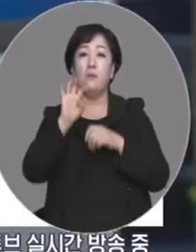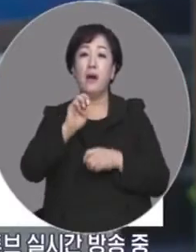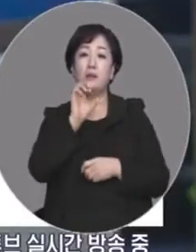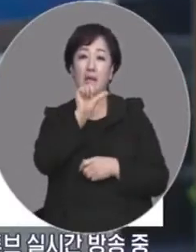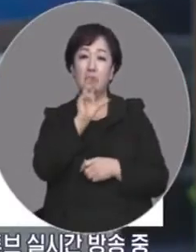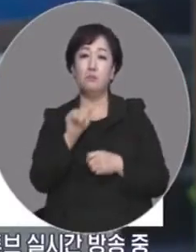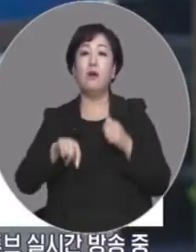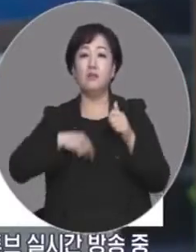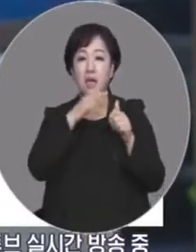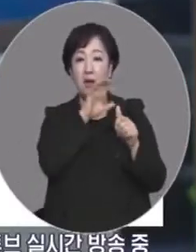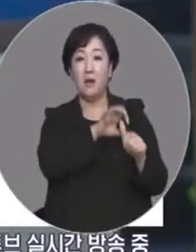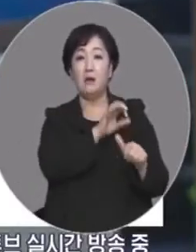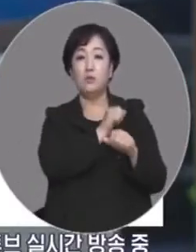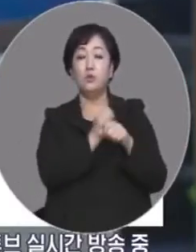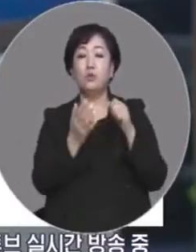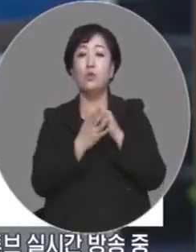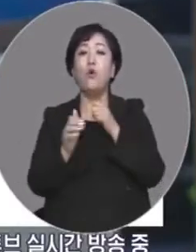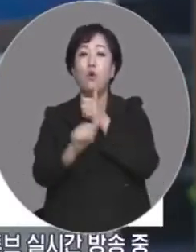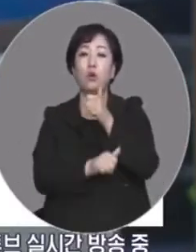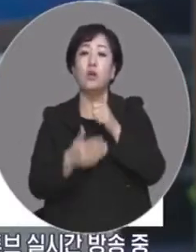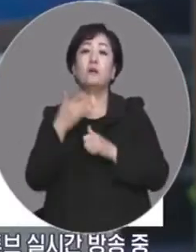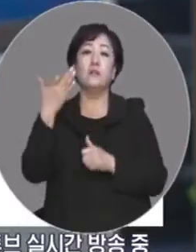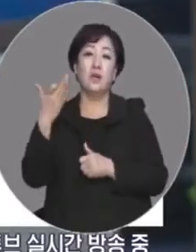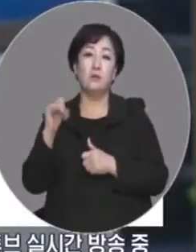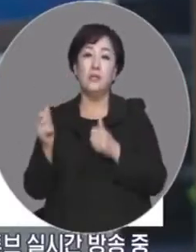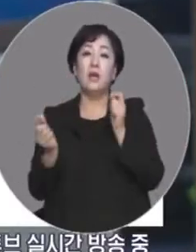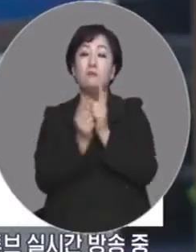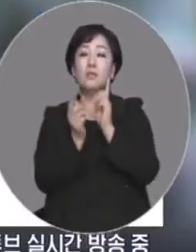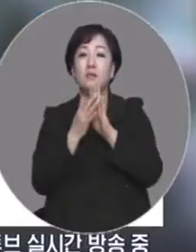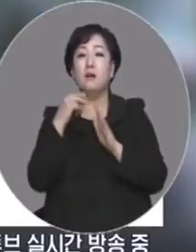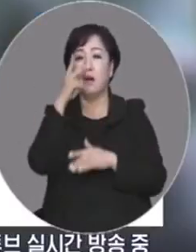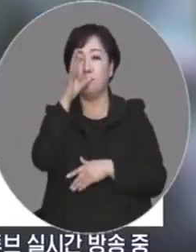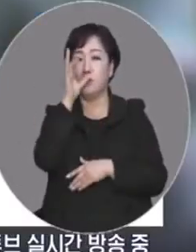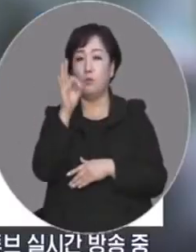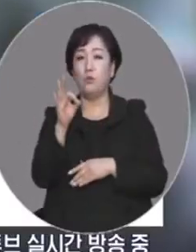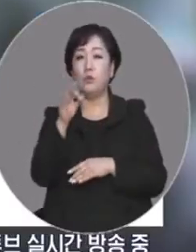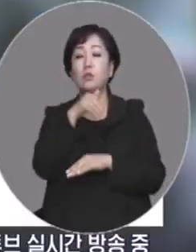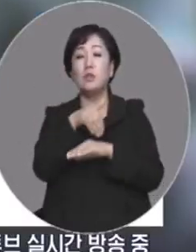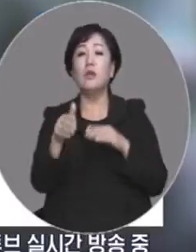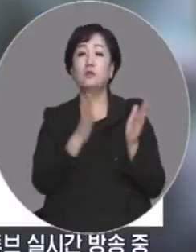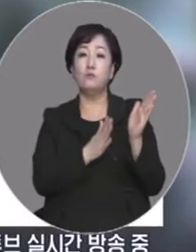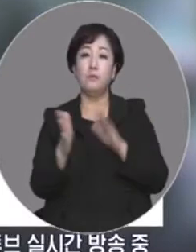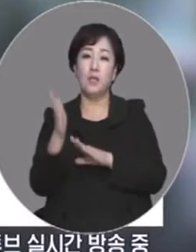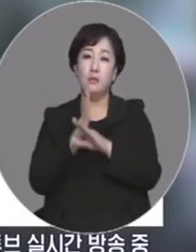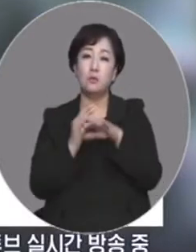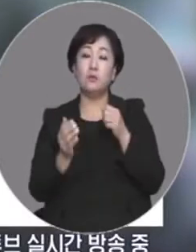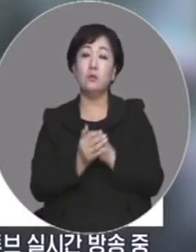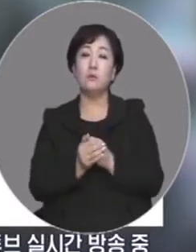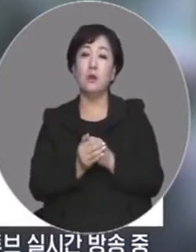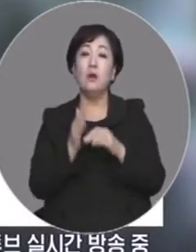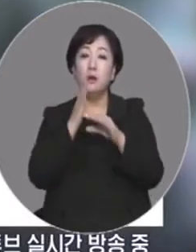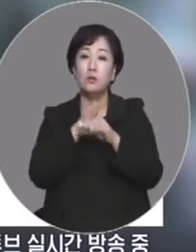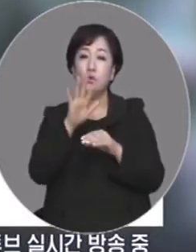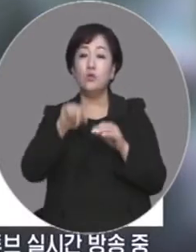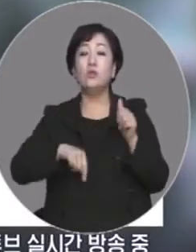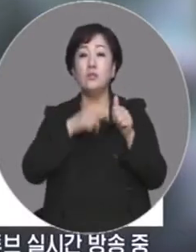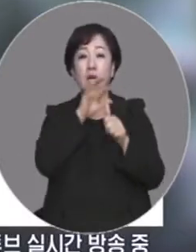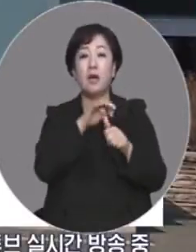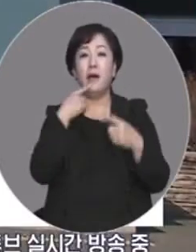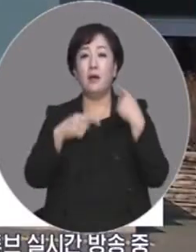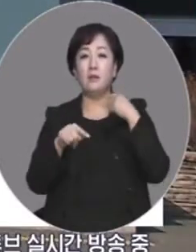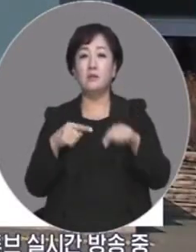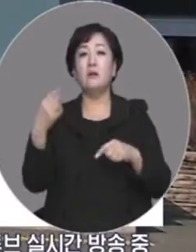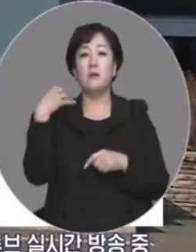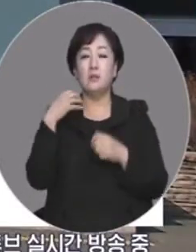자가격리에 들어갔고 구의원 등 19명이 능동감시 중이라고 밝혔습니다. 중구는 자가격리로 인한